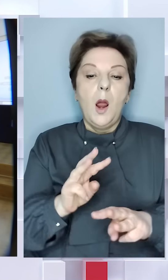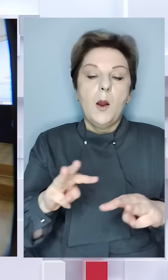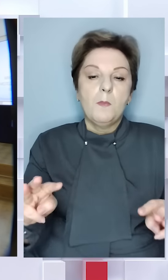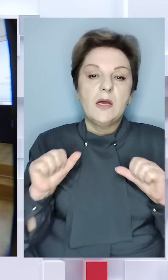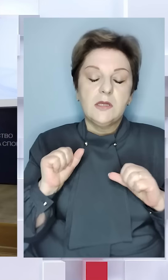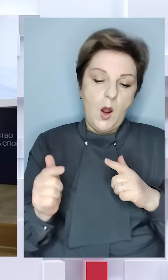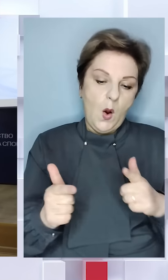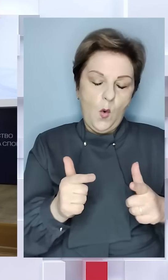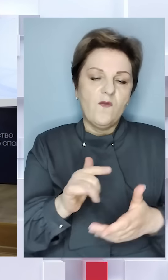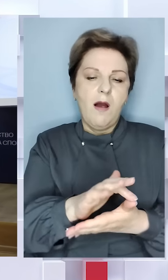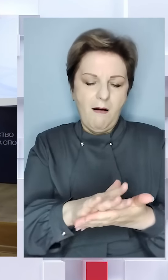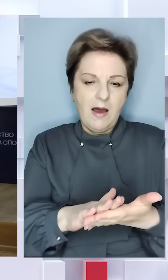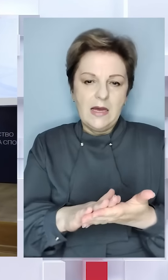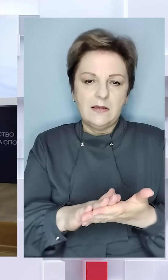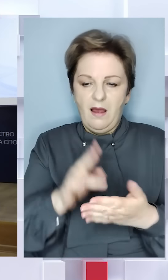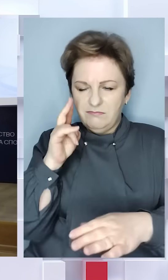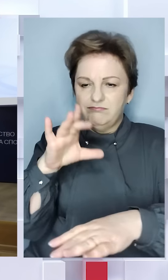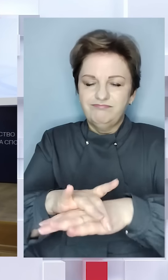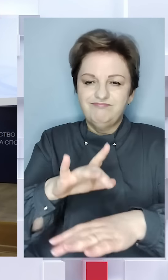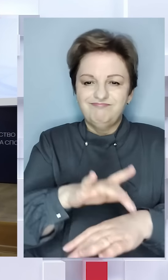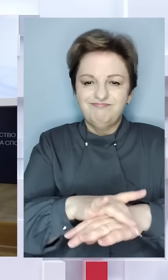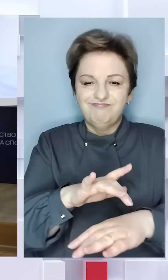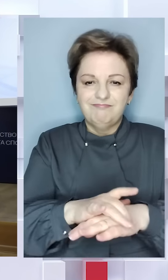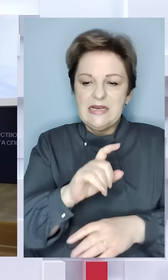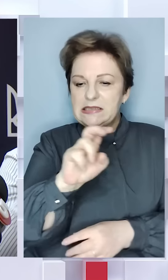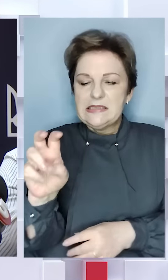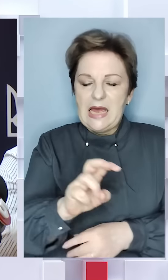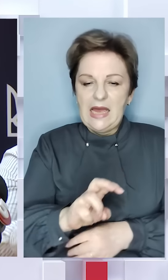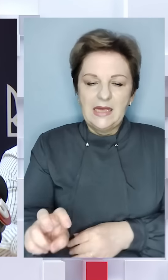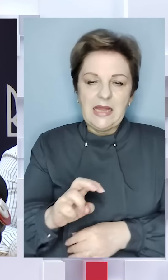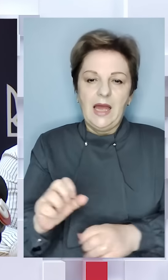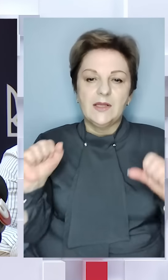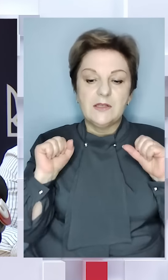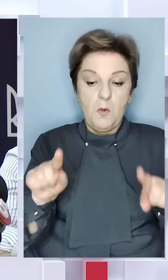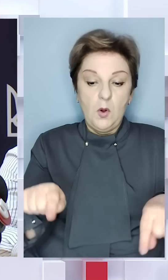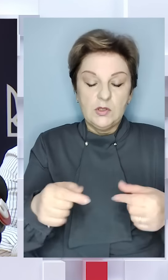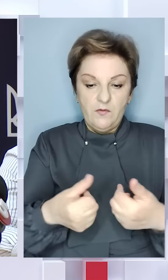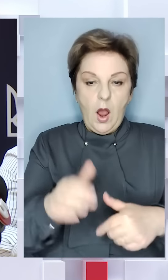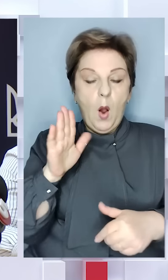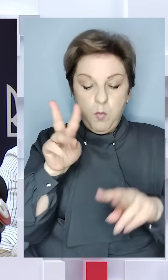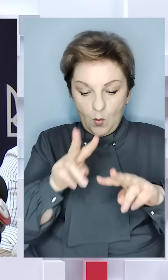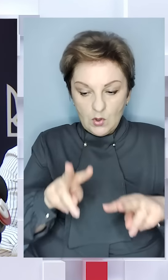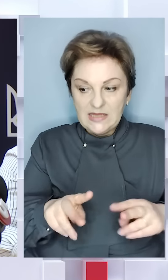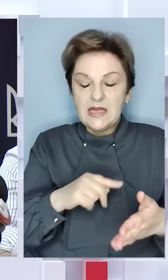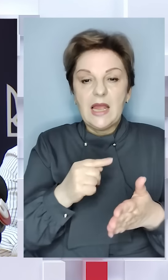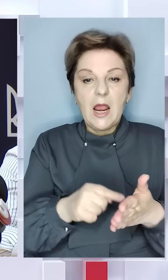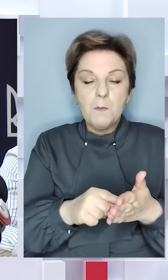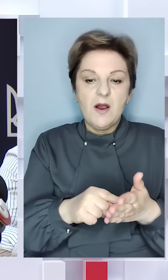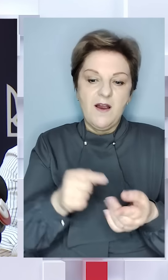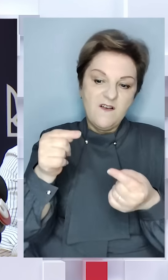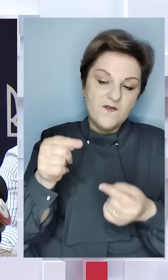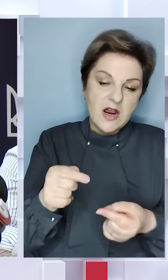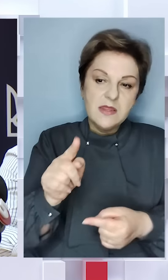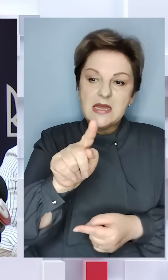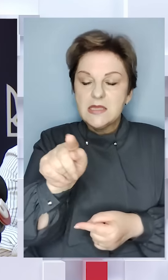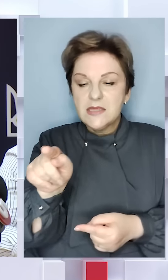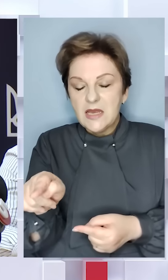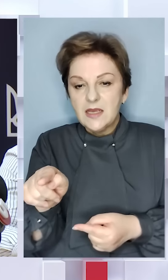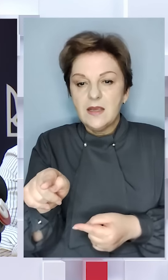Мінспорті готові і далі викривати зет-спортсменів. Створена комісія, яка і буде розглядати питання і відповідність